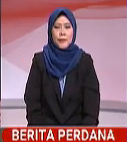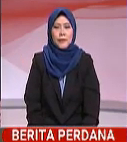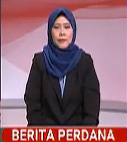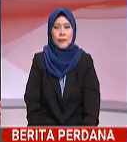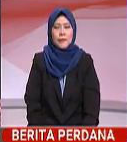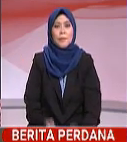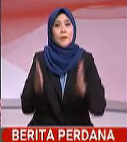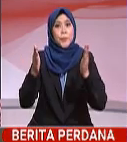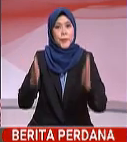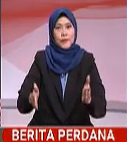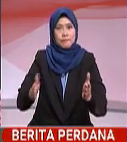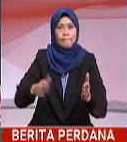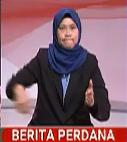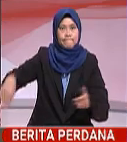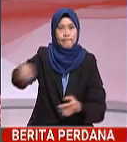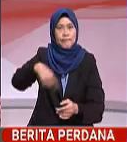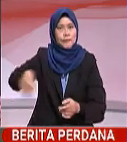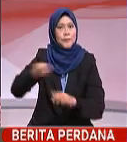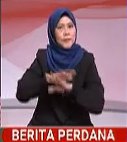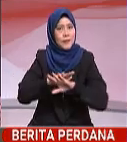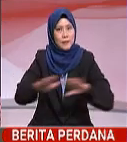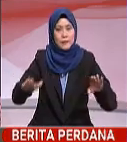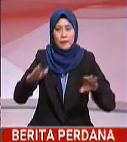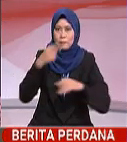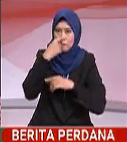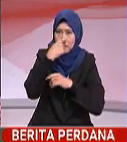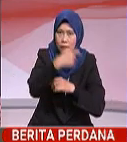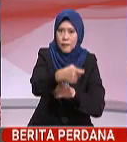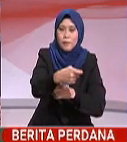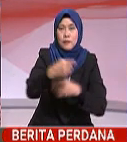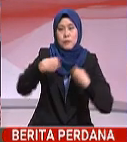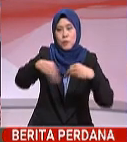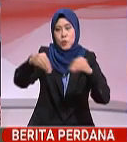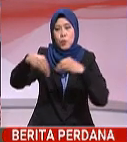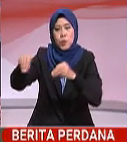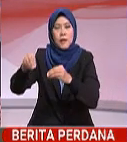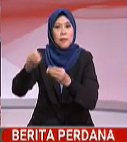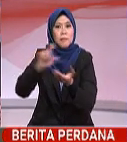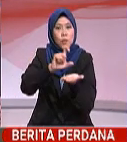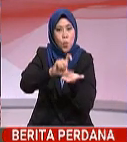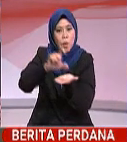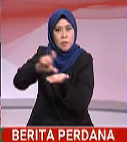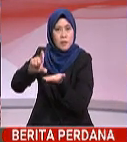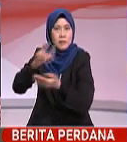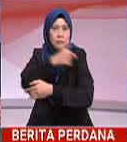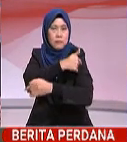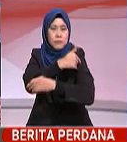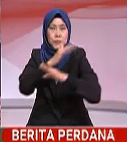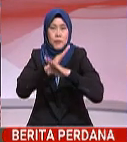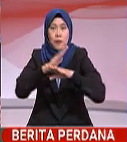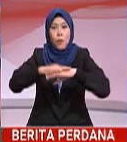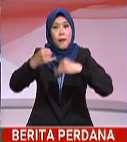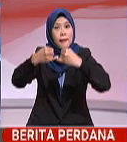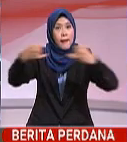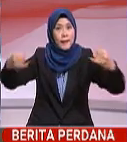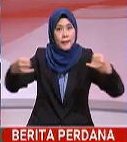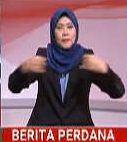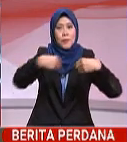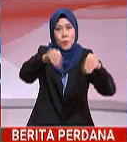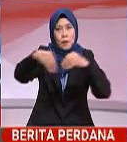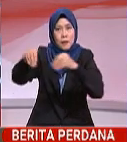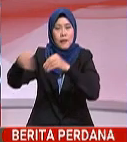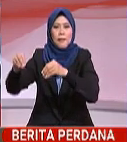Orang ramai juga diingatkan tidak terpedaya dengan penjualan vaksin COVID-19 secara dalam talian yang